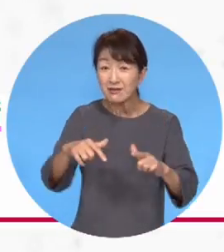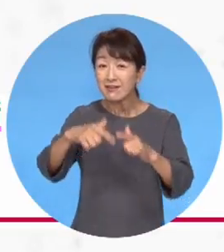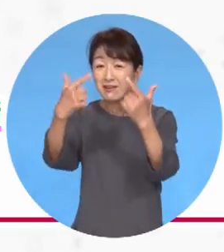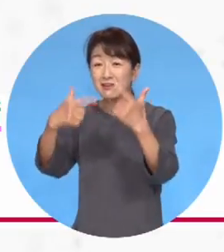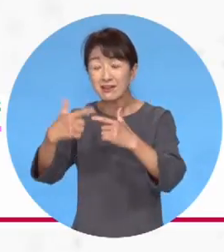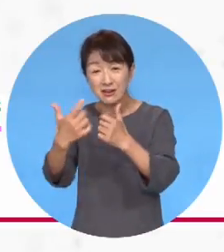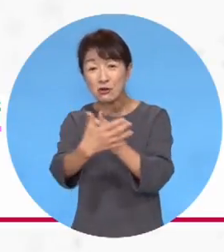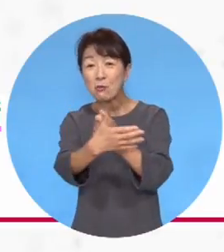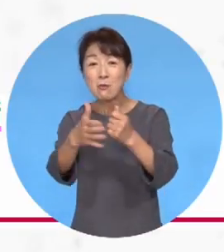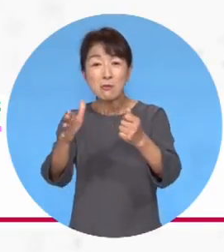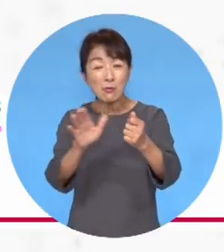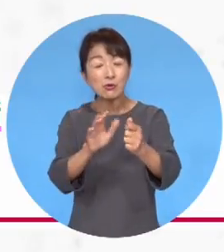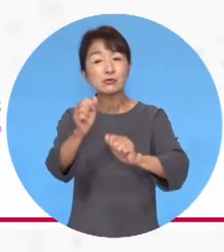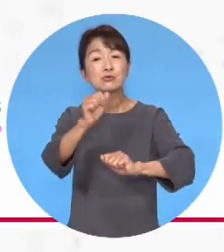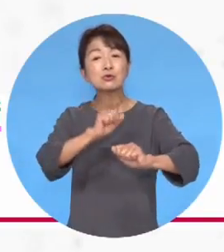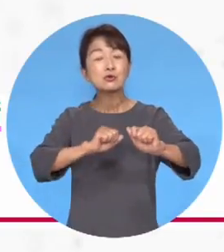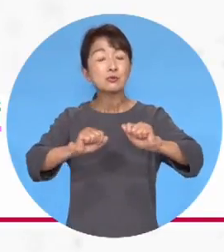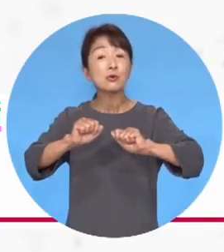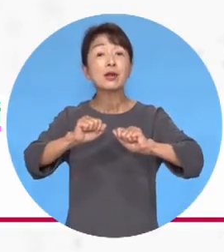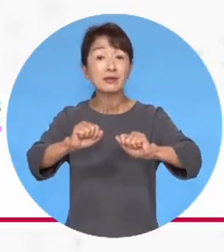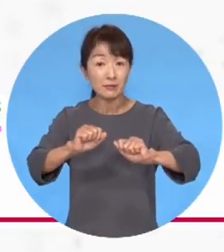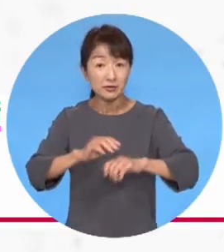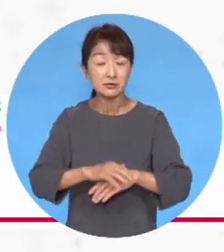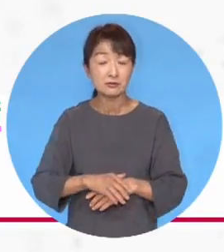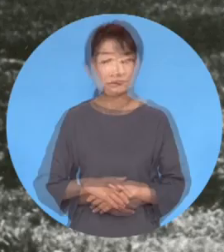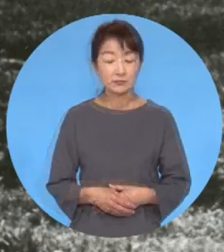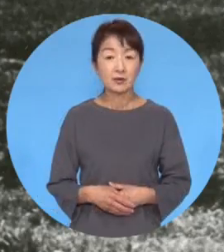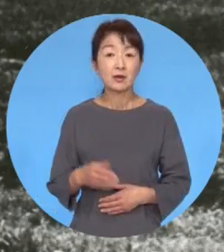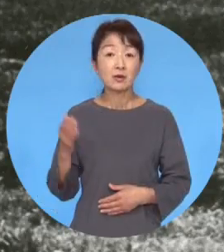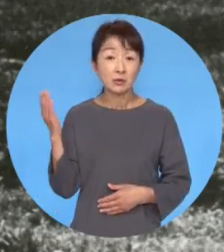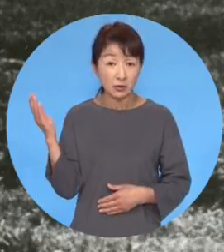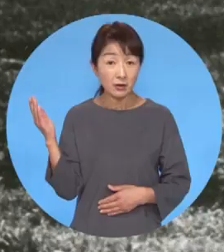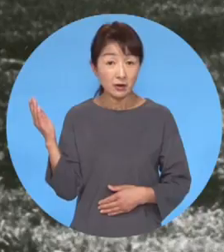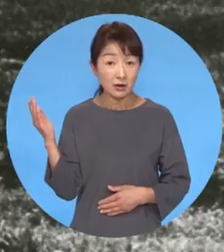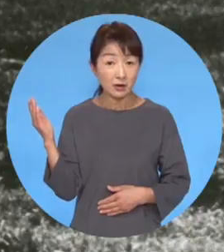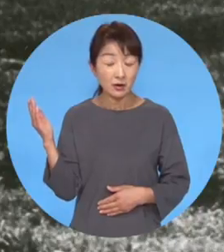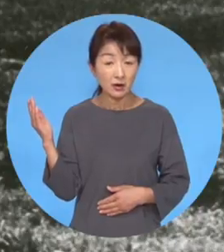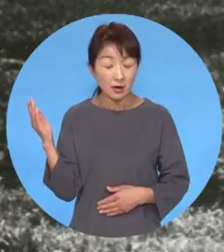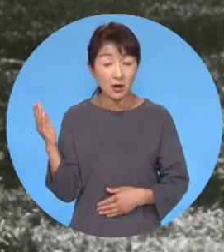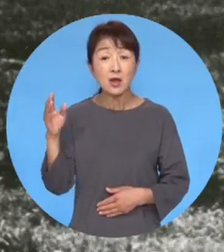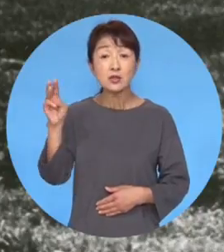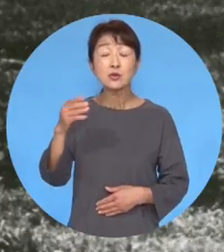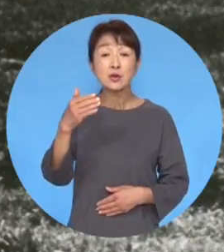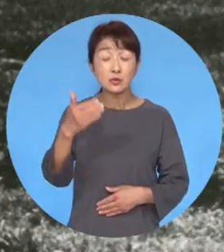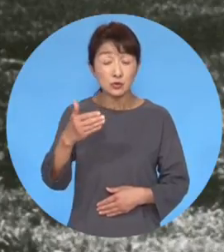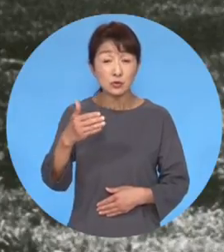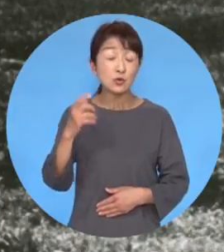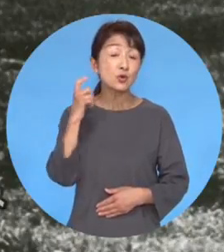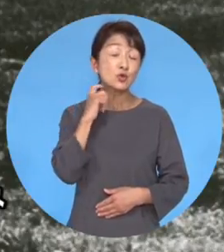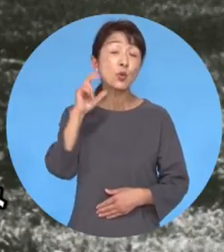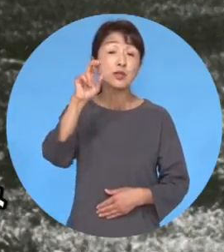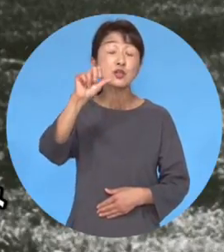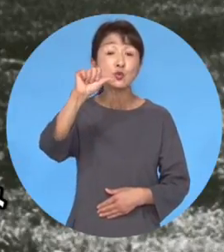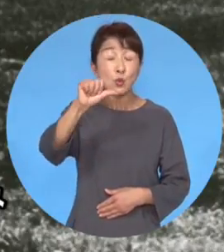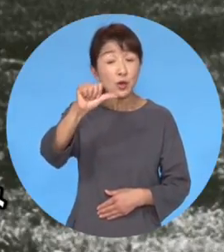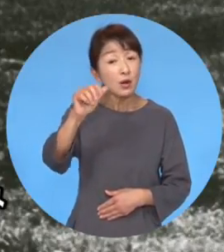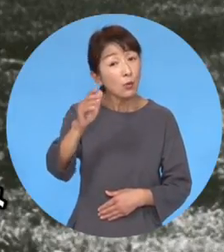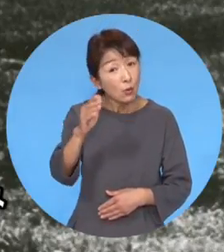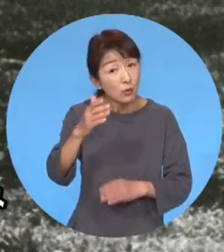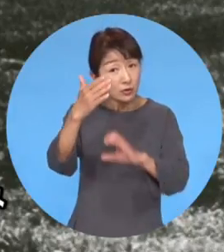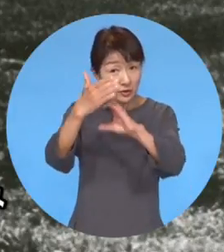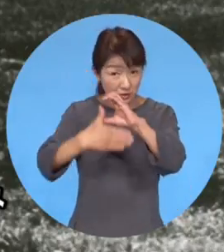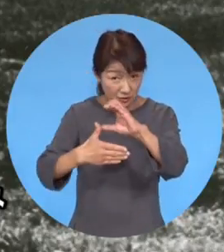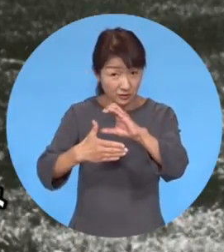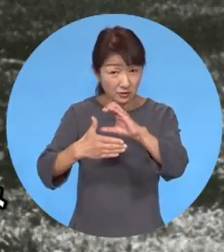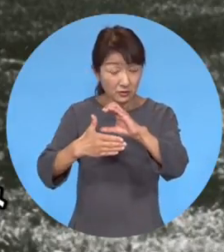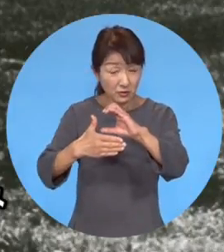り組みを積極的に行っています。こちらは昭和25年頃の区内の写真